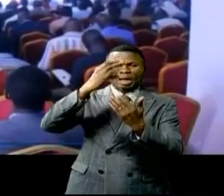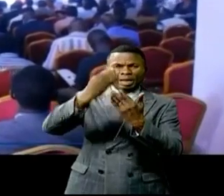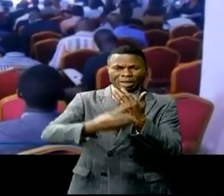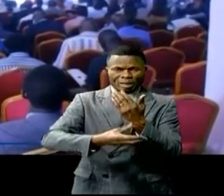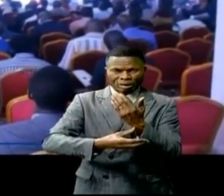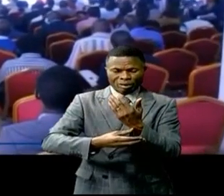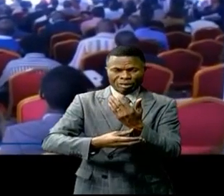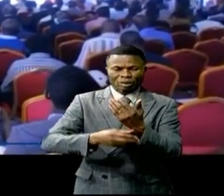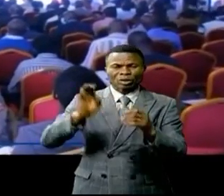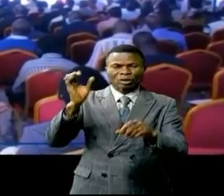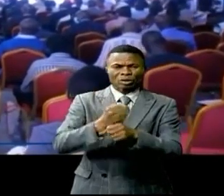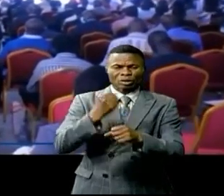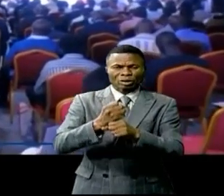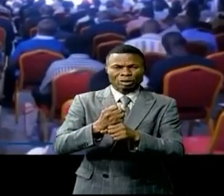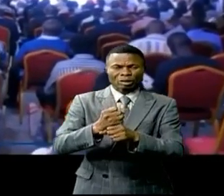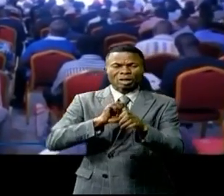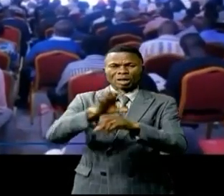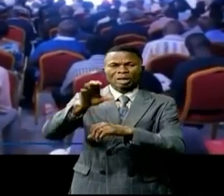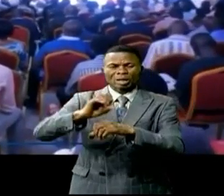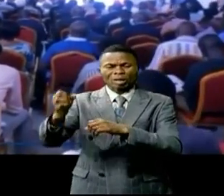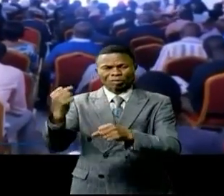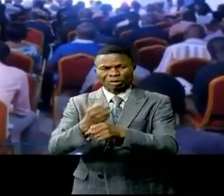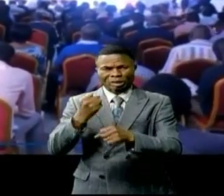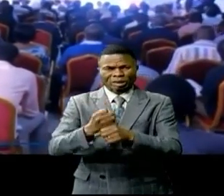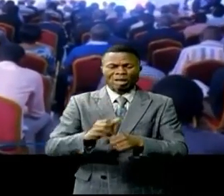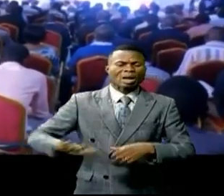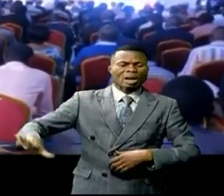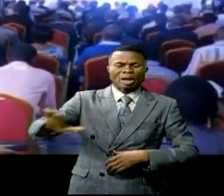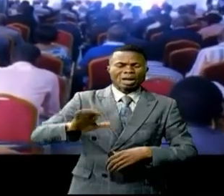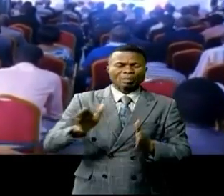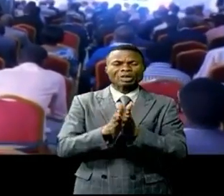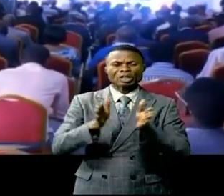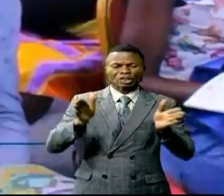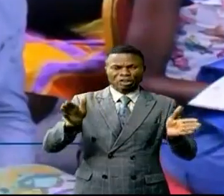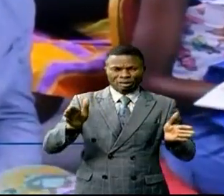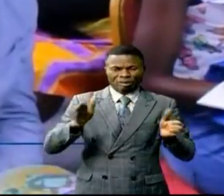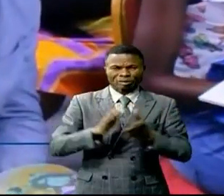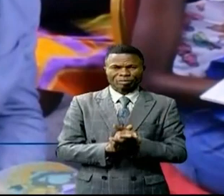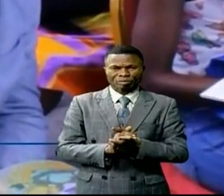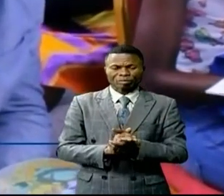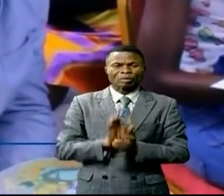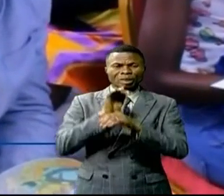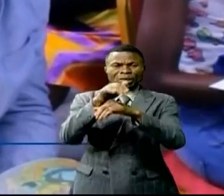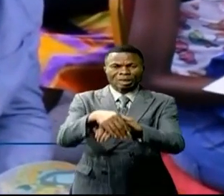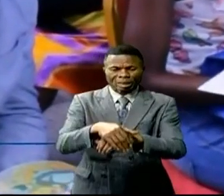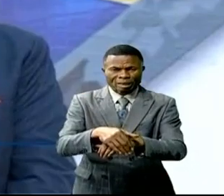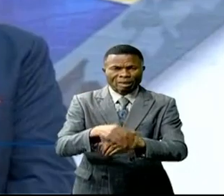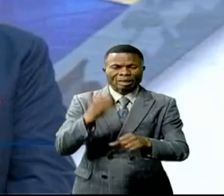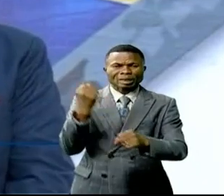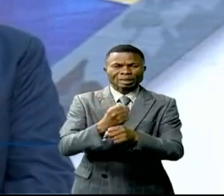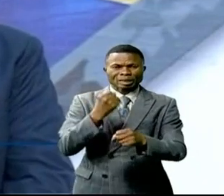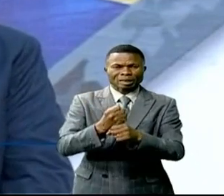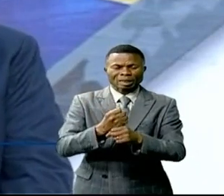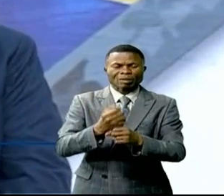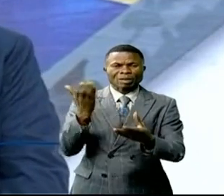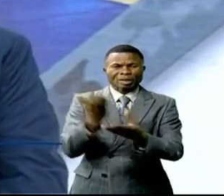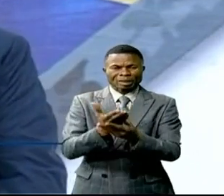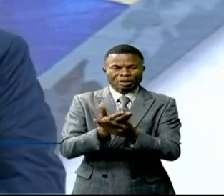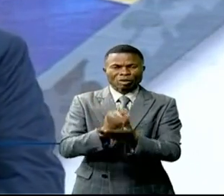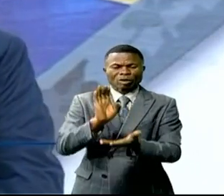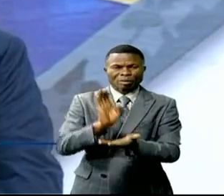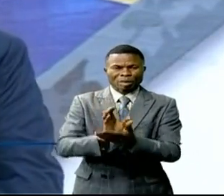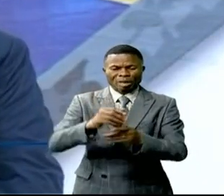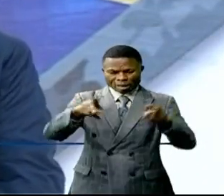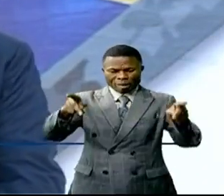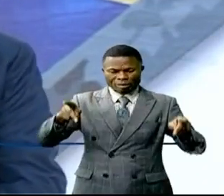mise à l'échelle pour le déploiement de l'exercice sur toute l'étendue de la République. L'allègement du coût d'acquisition du certificat est une